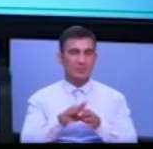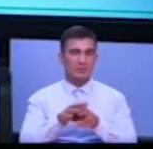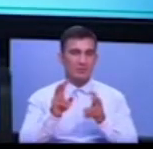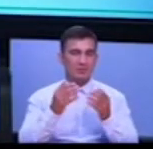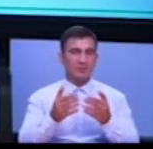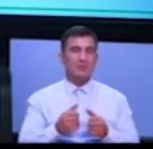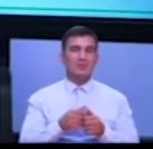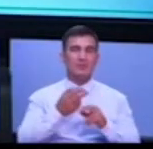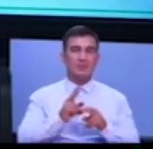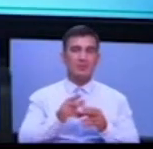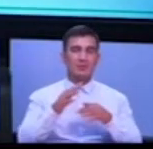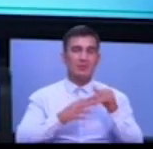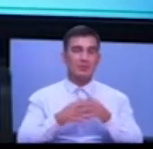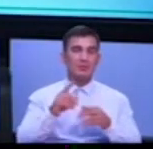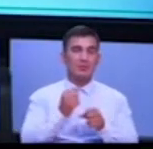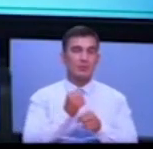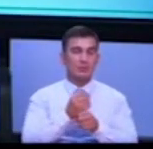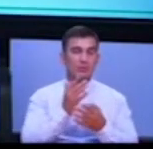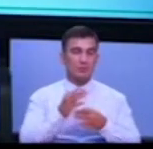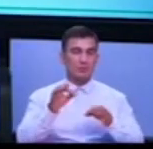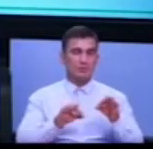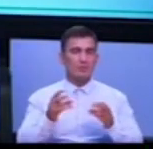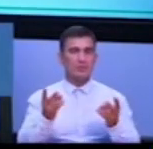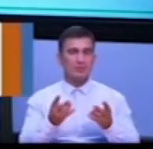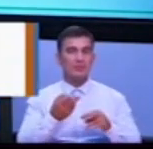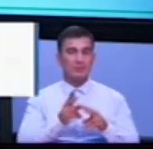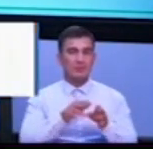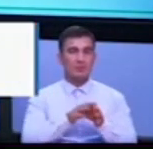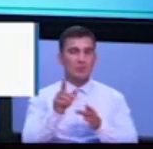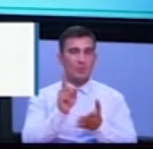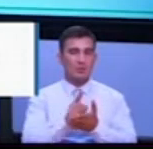berilgan amaliy topshiriqni ham bajarishingiz maqsadga